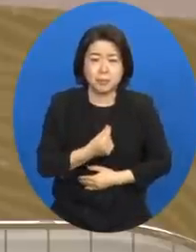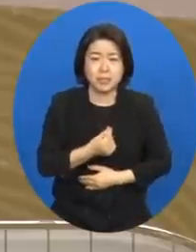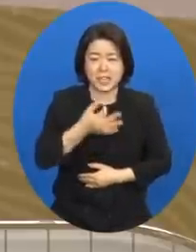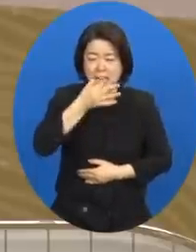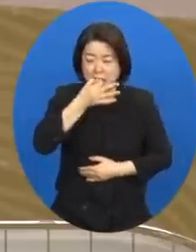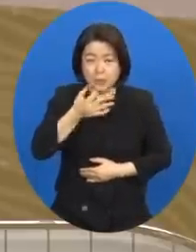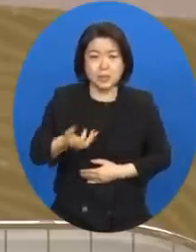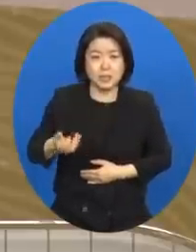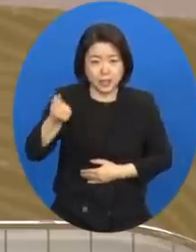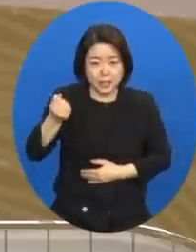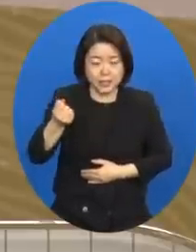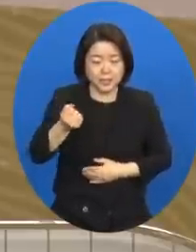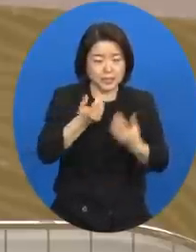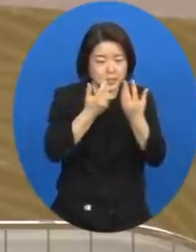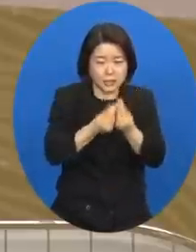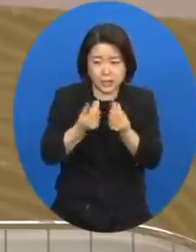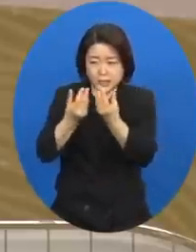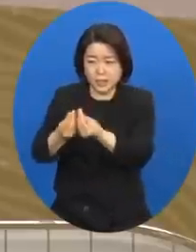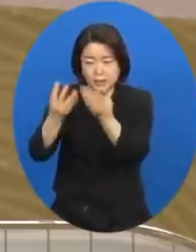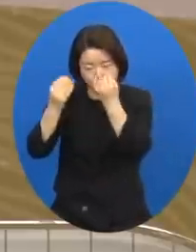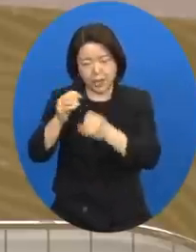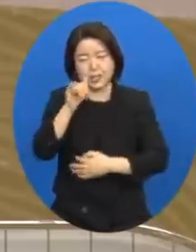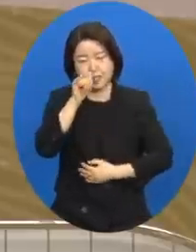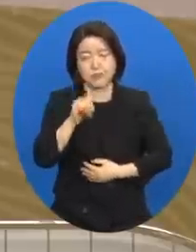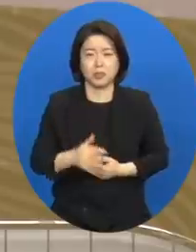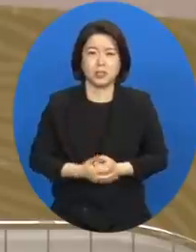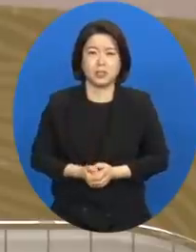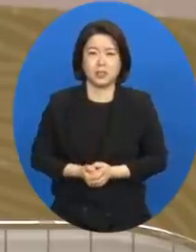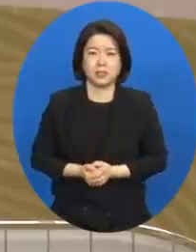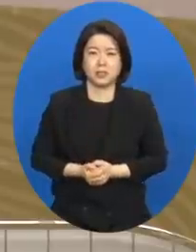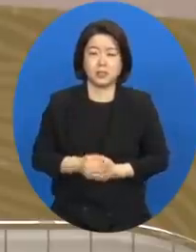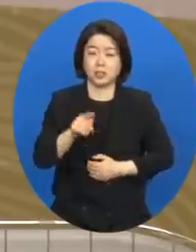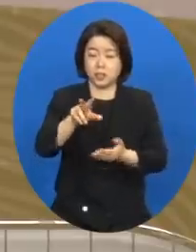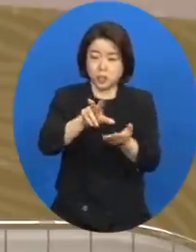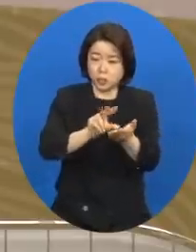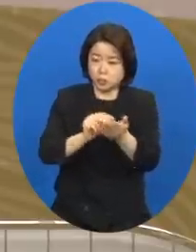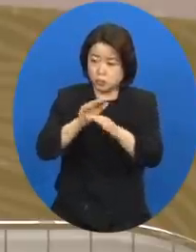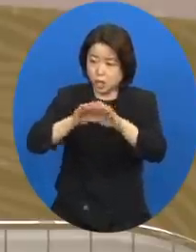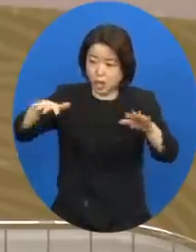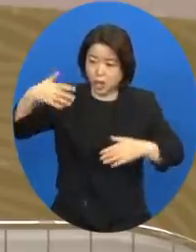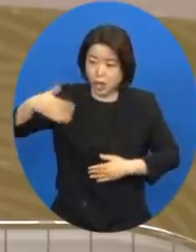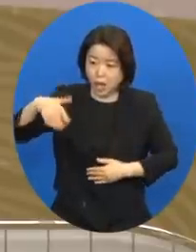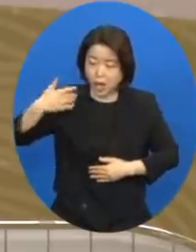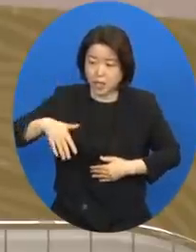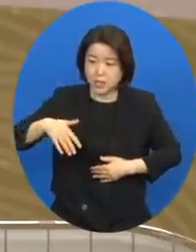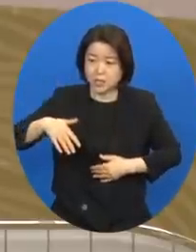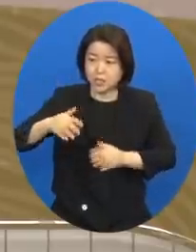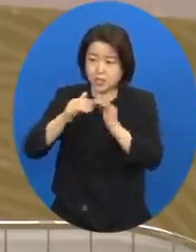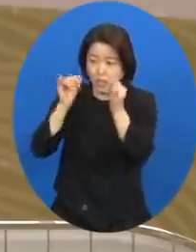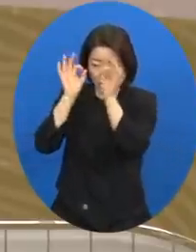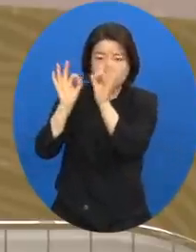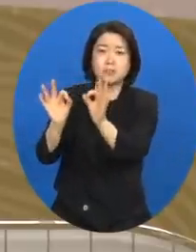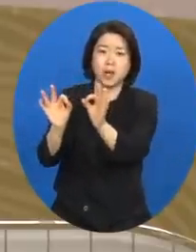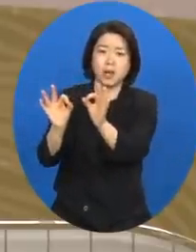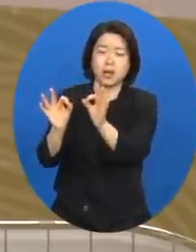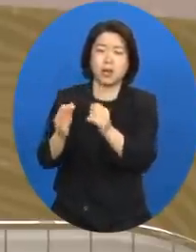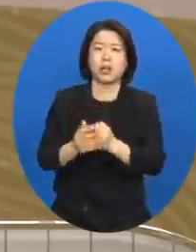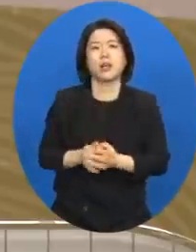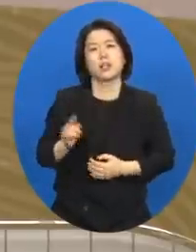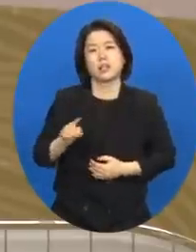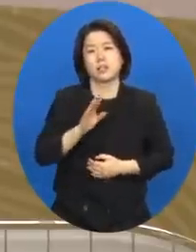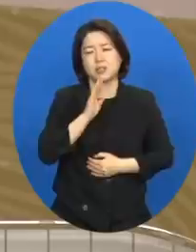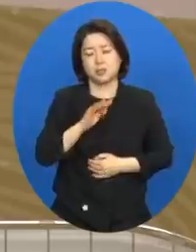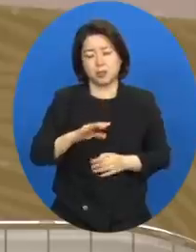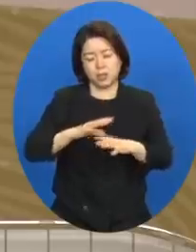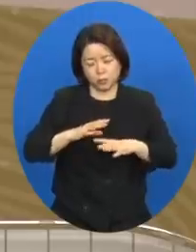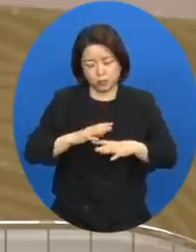있는 경우를 많이 봅니다. 이 문제가 해결이 안 되는 분들을 봐요. 그건 정말